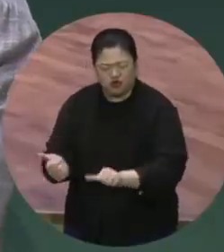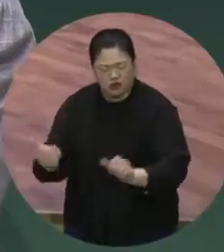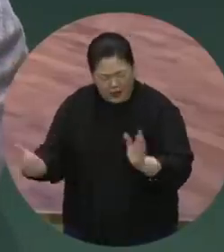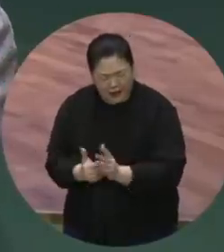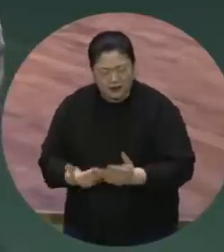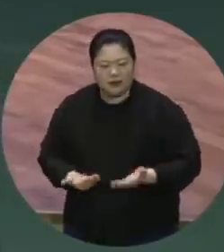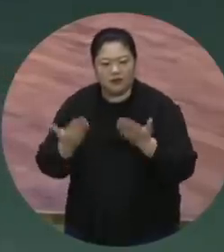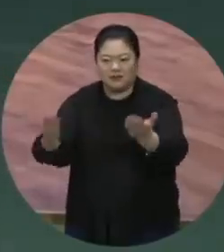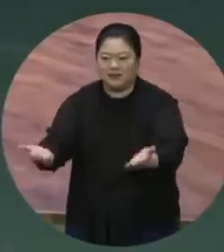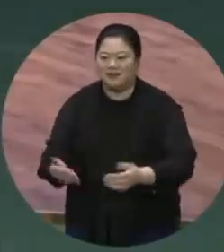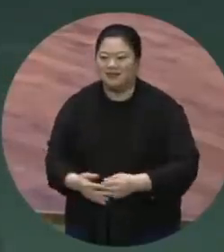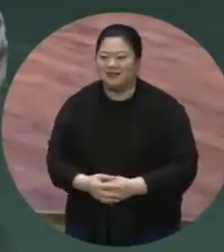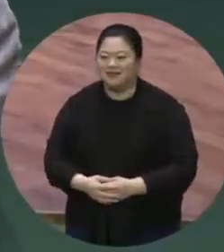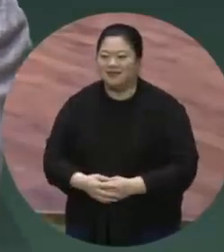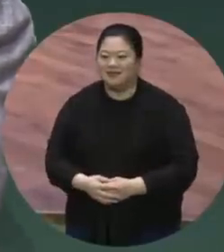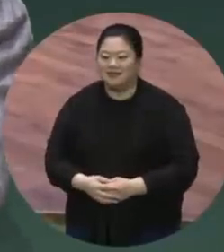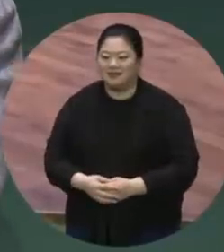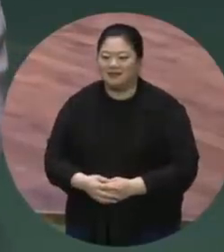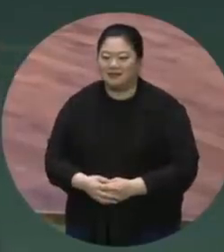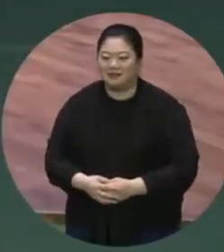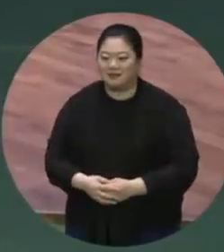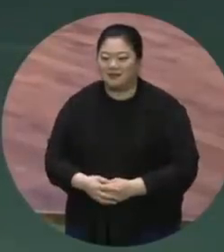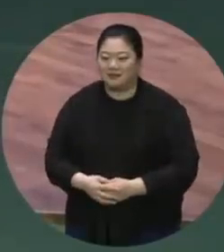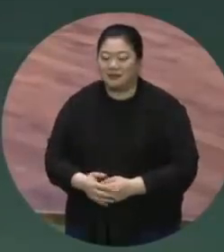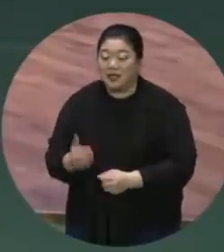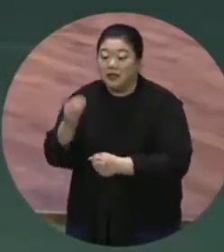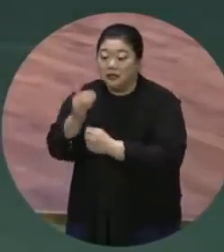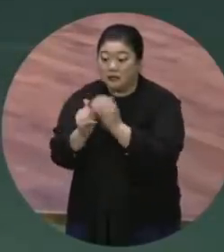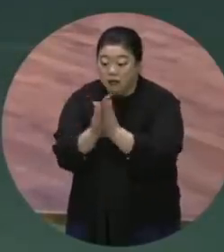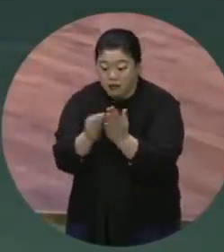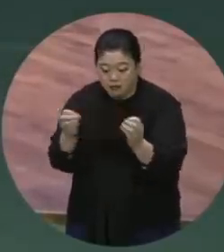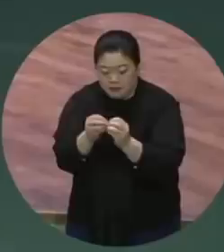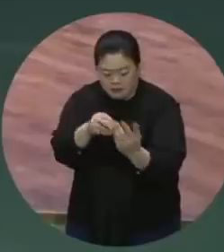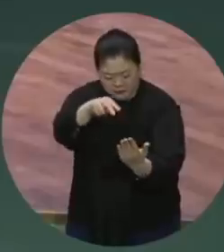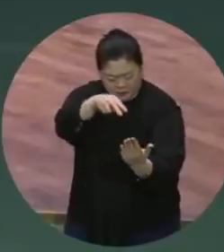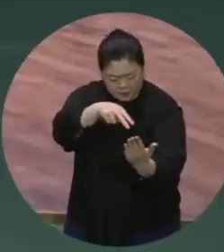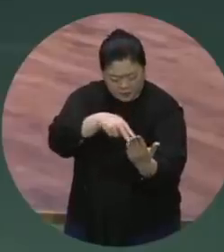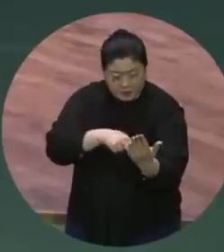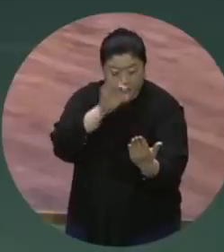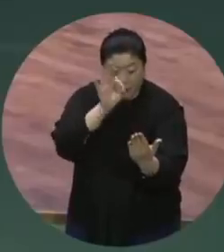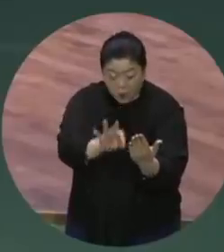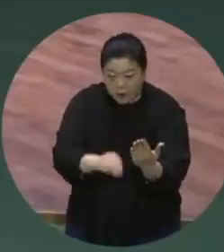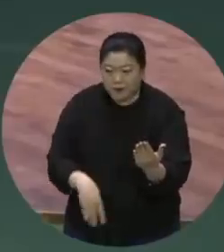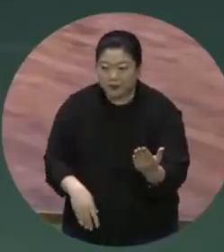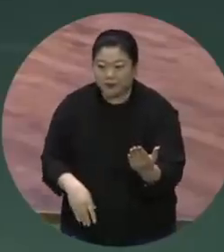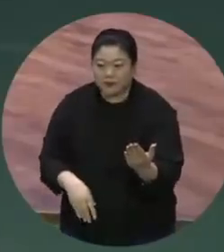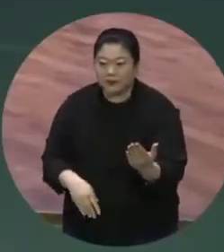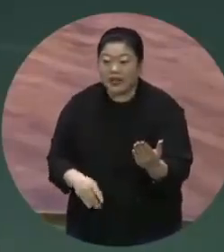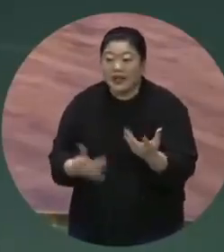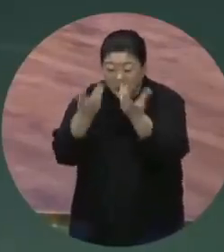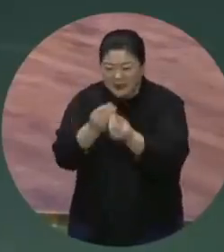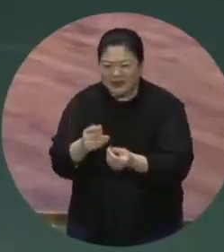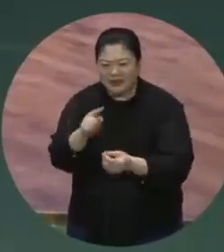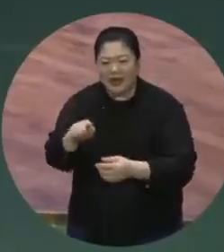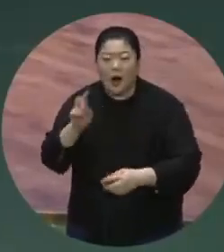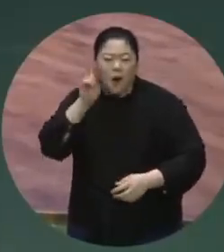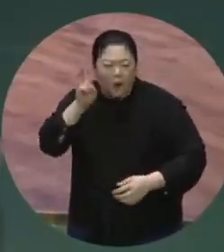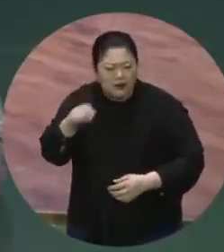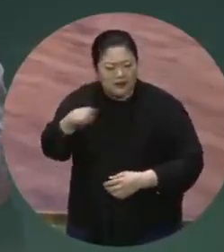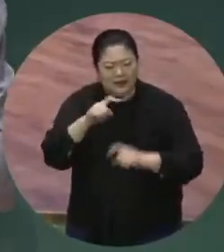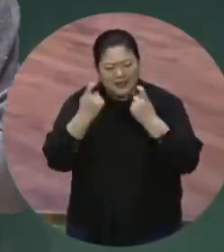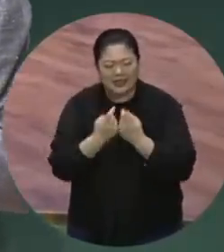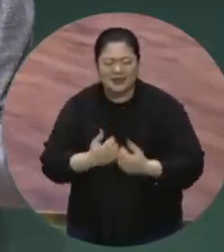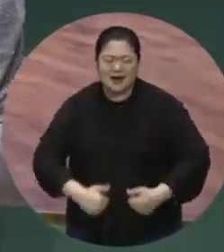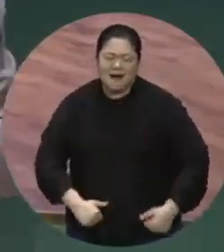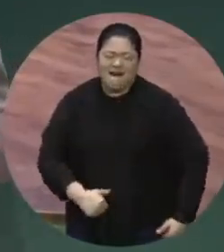화가 확 나면 이 성경 구절이 속에서 나와요. 하나, 분노 조절이 안 될 때. 분노 조절